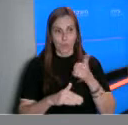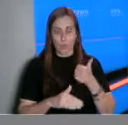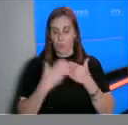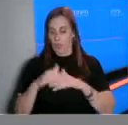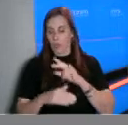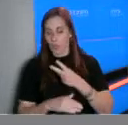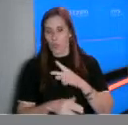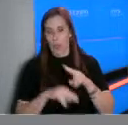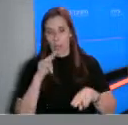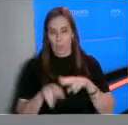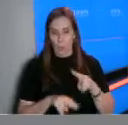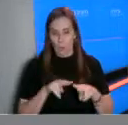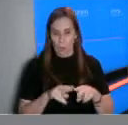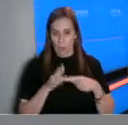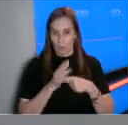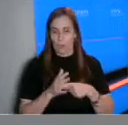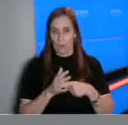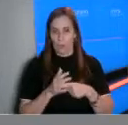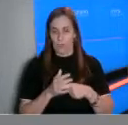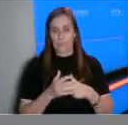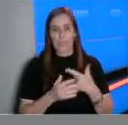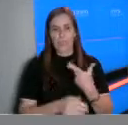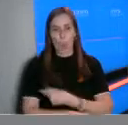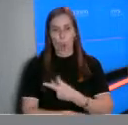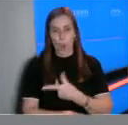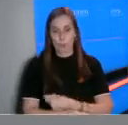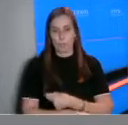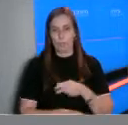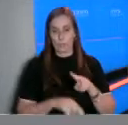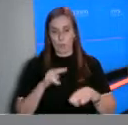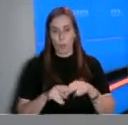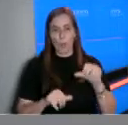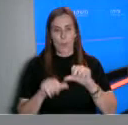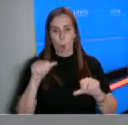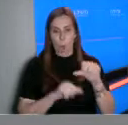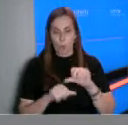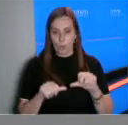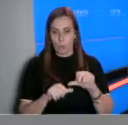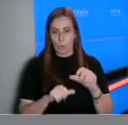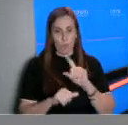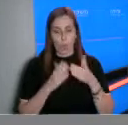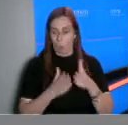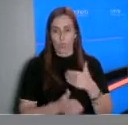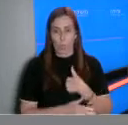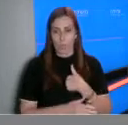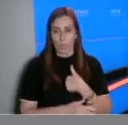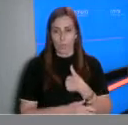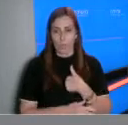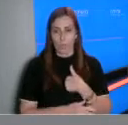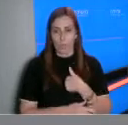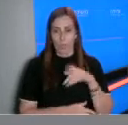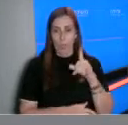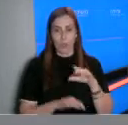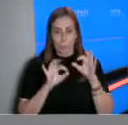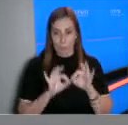ושלב שני של הטיפולים, למשל כמו סטרואידים ומבטרה, שזה טיפול ביולוגי שלא עזרו לי,